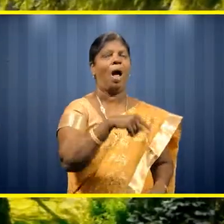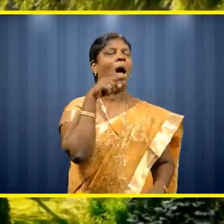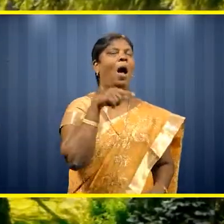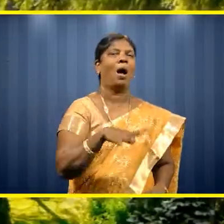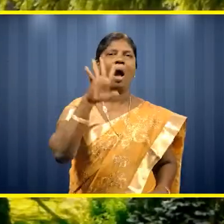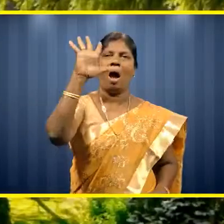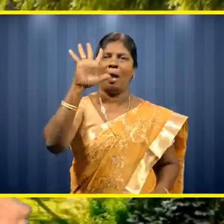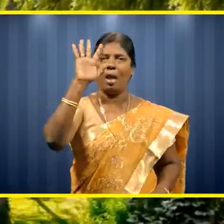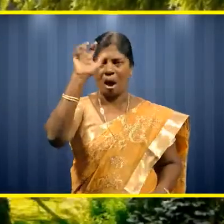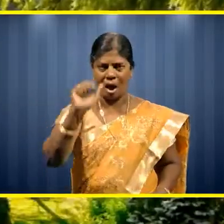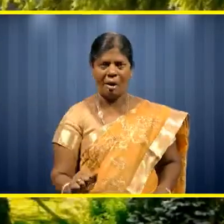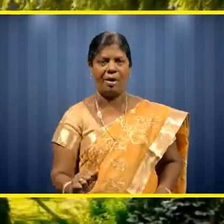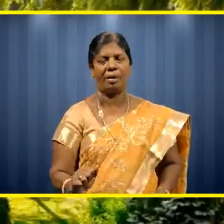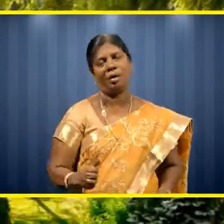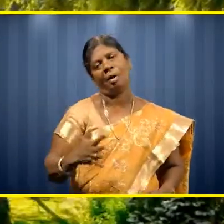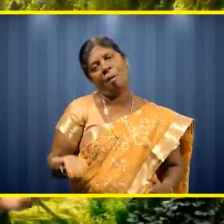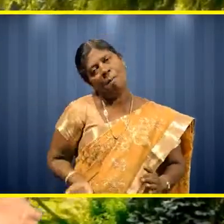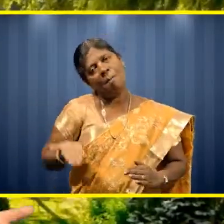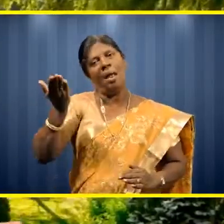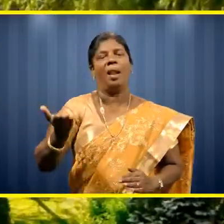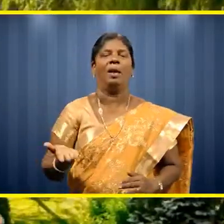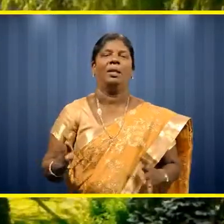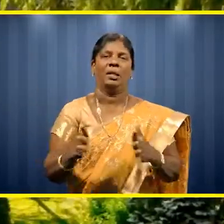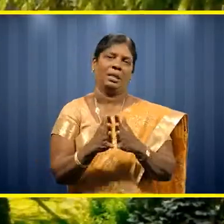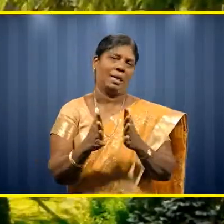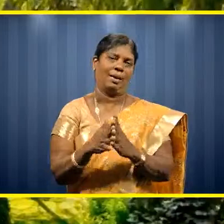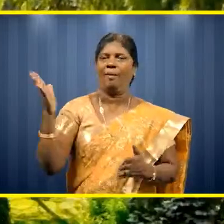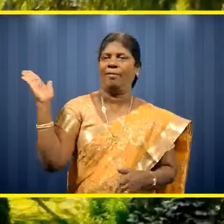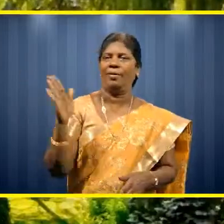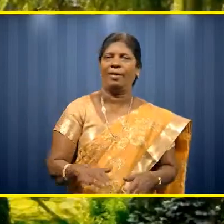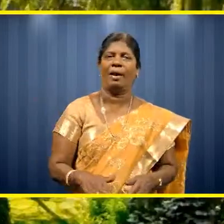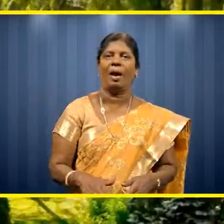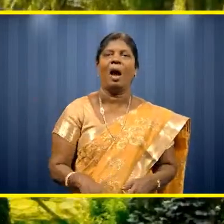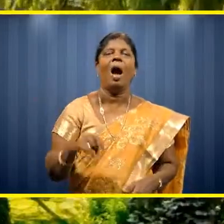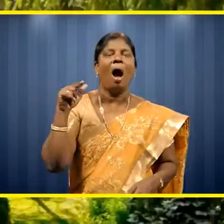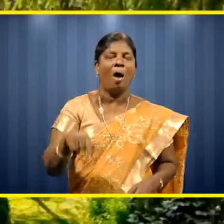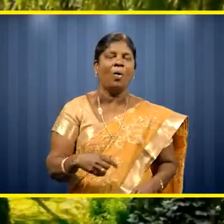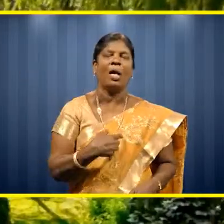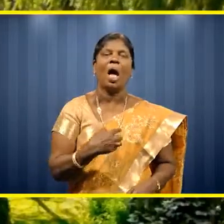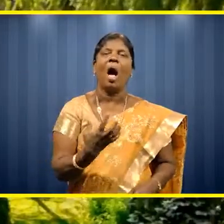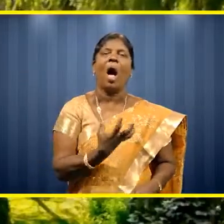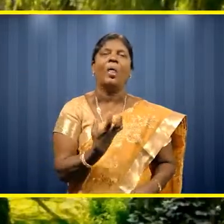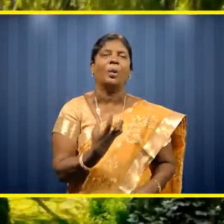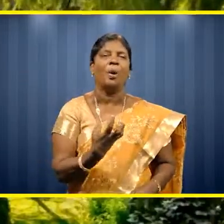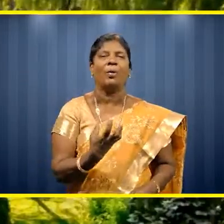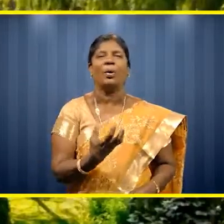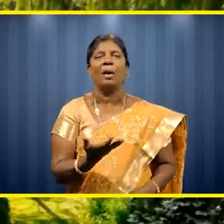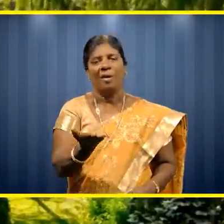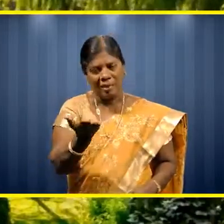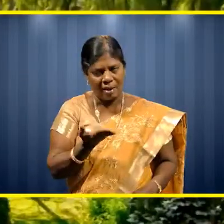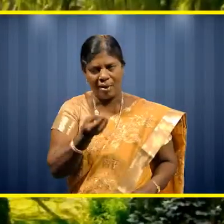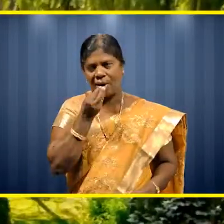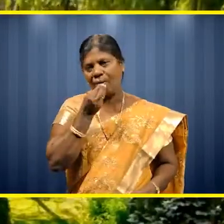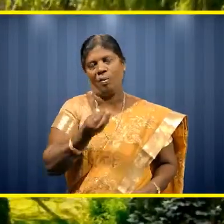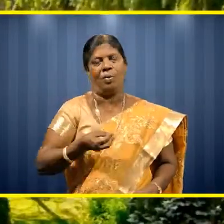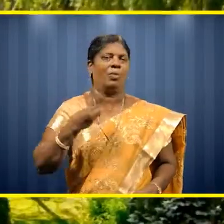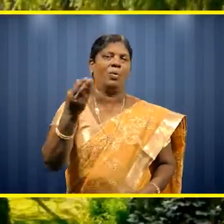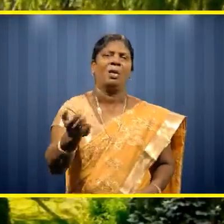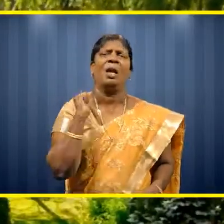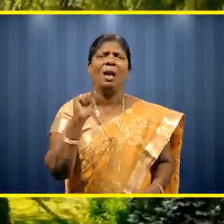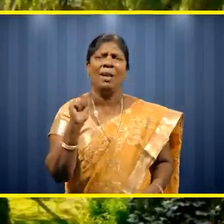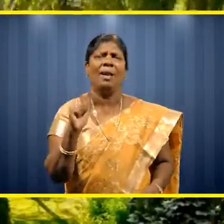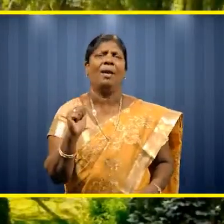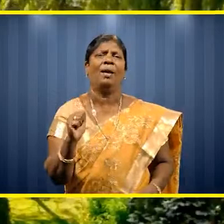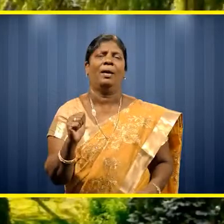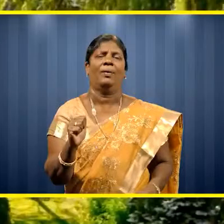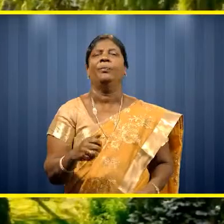போனார். அங்கே 5000க்கும் மேற்பட்ட மக்கள் வந்தார்கள். அவர்களுடைய ஆத்மாவுக்கு முதல்ல ஆண்டவர் உணவு